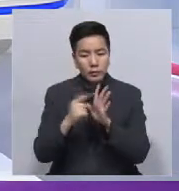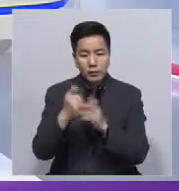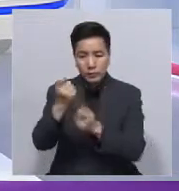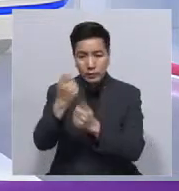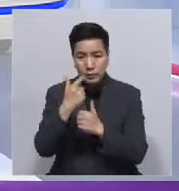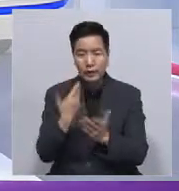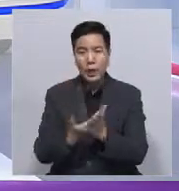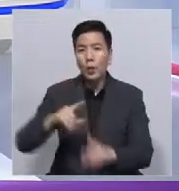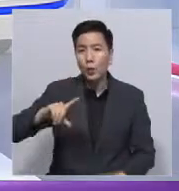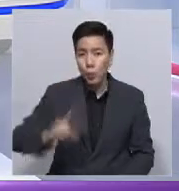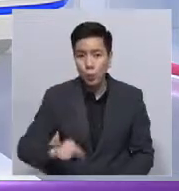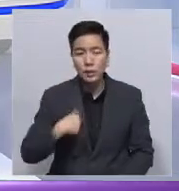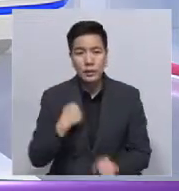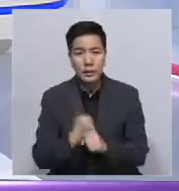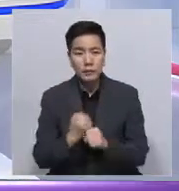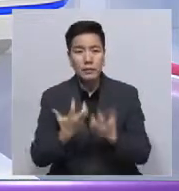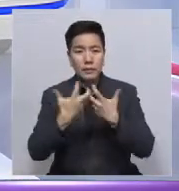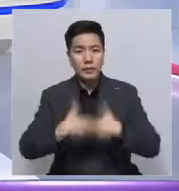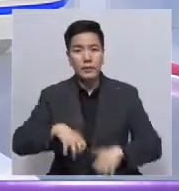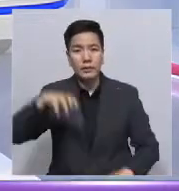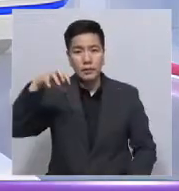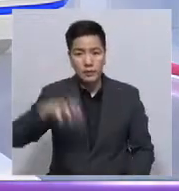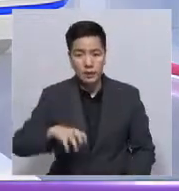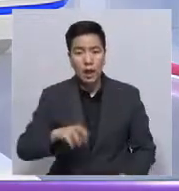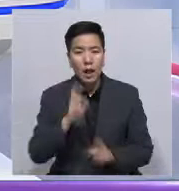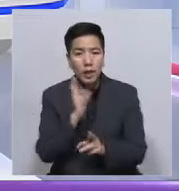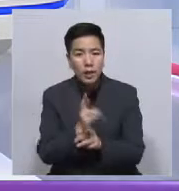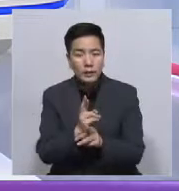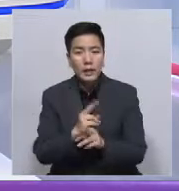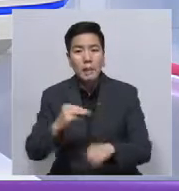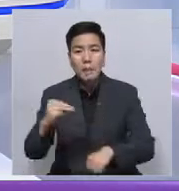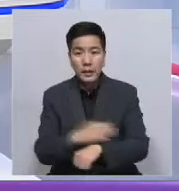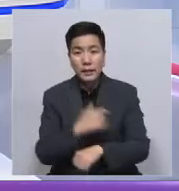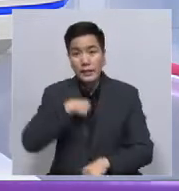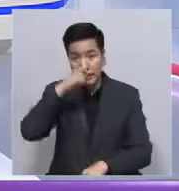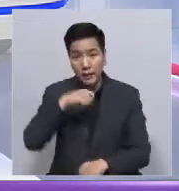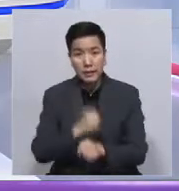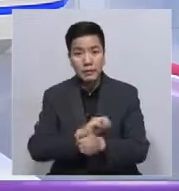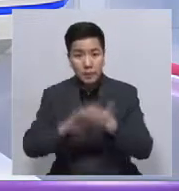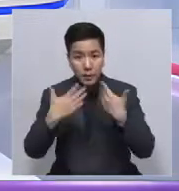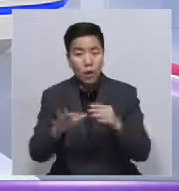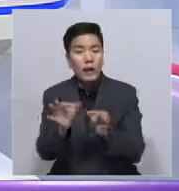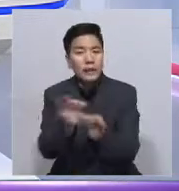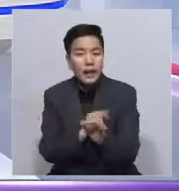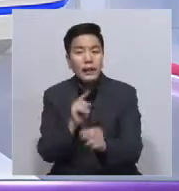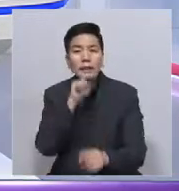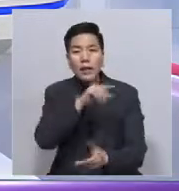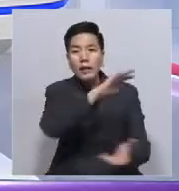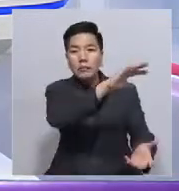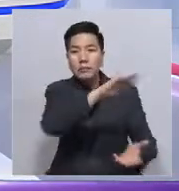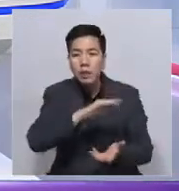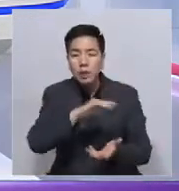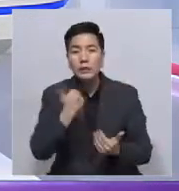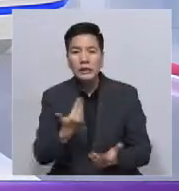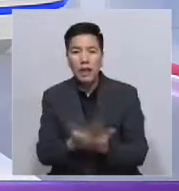ที่ถูกลงนะครับหลังจากมีการก่อสร้างโรงงานผลิตยารักษาโรคมะเร็งในประเทศไทยแล้วนะครับก็จะไปทดแทนการนำเข้าที่ปัจจุบันเนี่ย